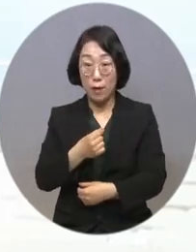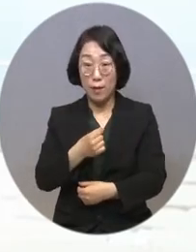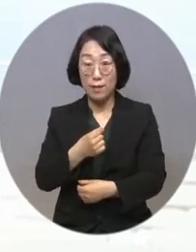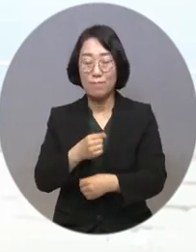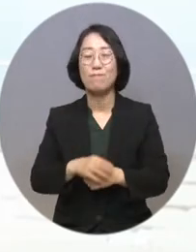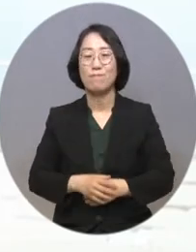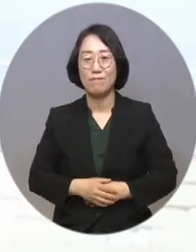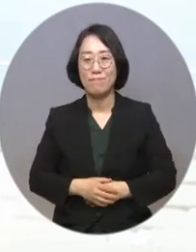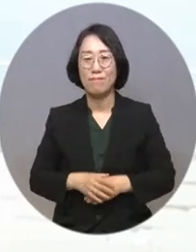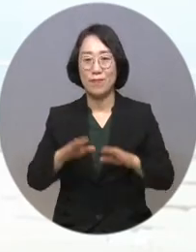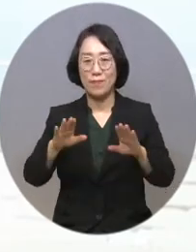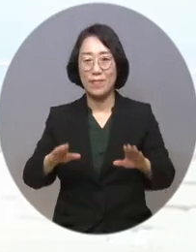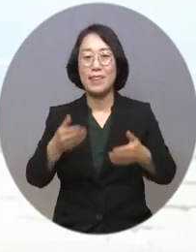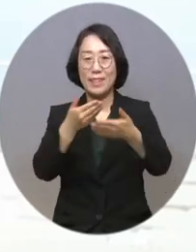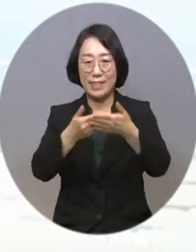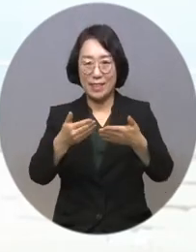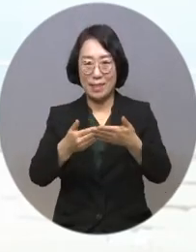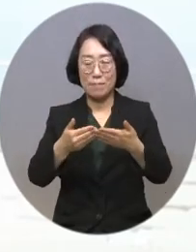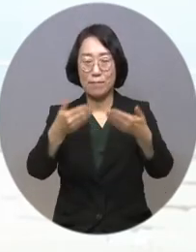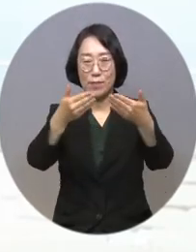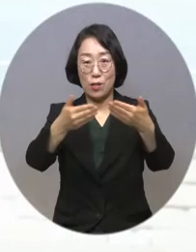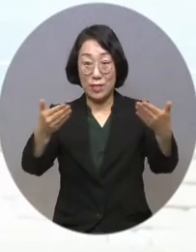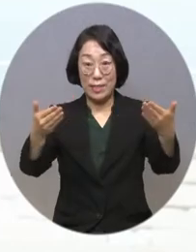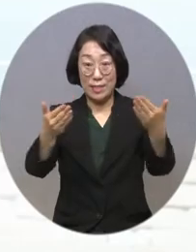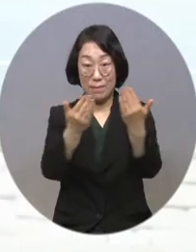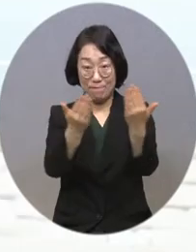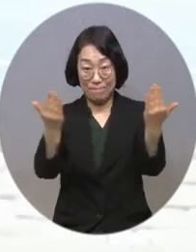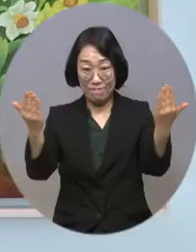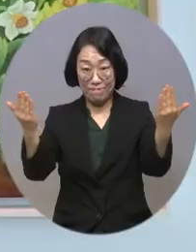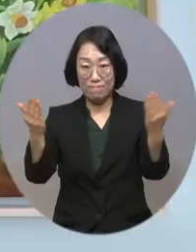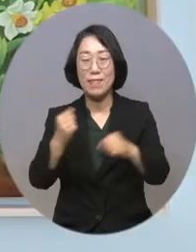마음에서 이번 작품 전시를 하게 되었습니다.